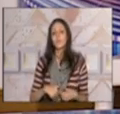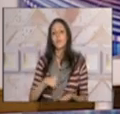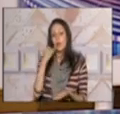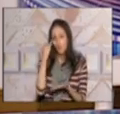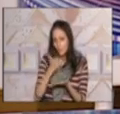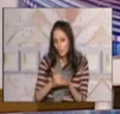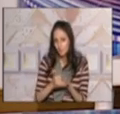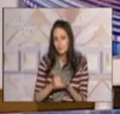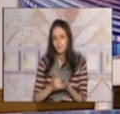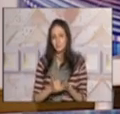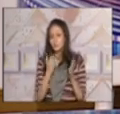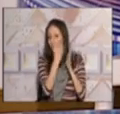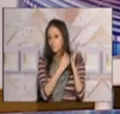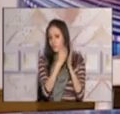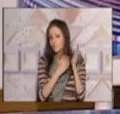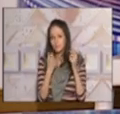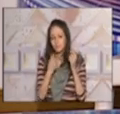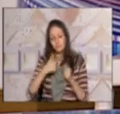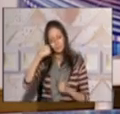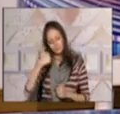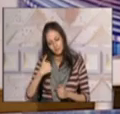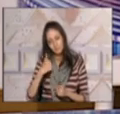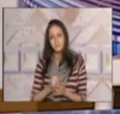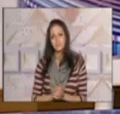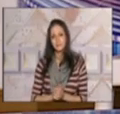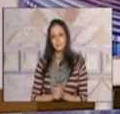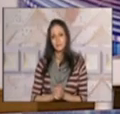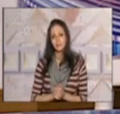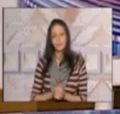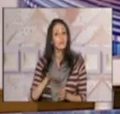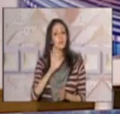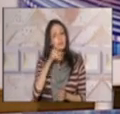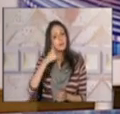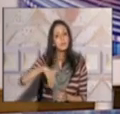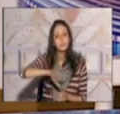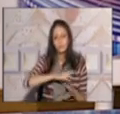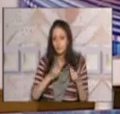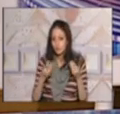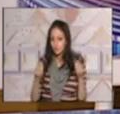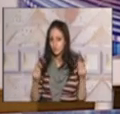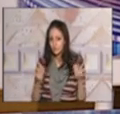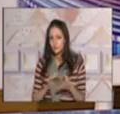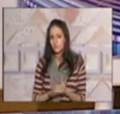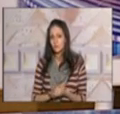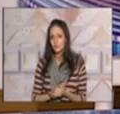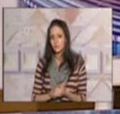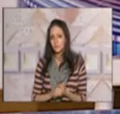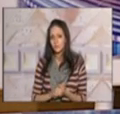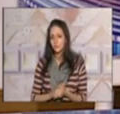اسمه فكرتك شركتك، شجع ناس كتيرة جدا من اللي عندهم أفكار إن هم يتحولوا إلى فعلا كيان تجاري